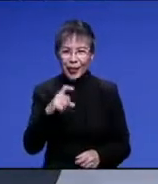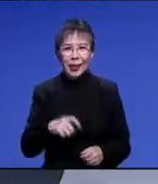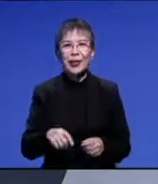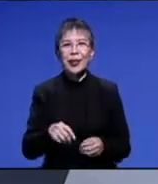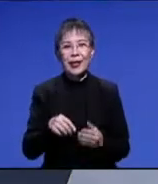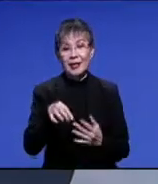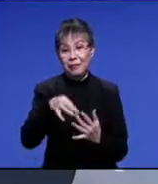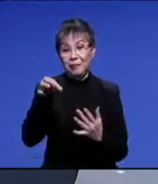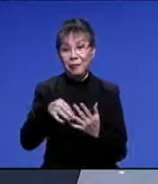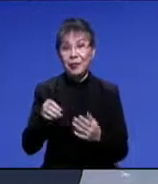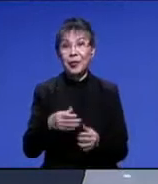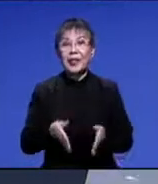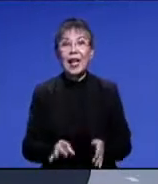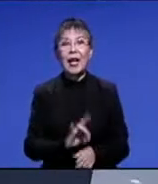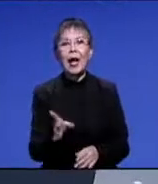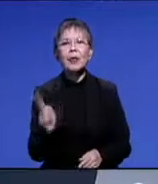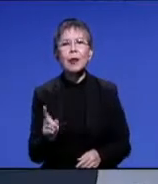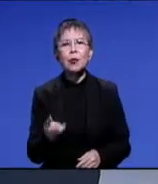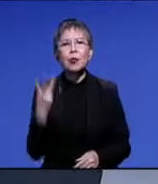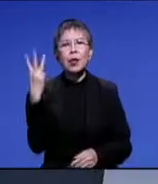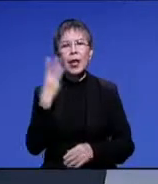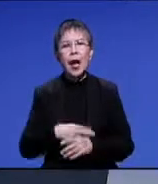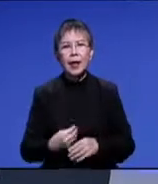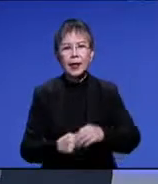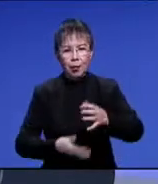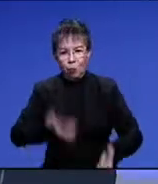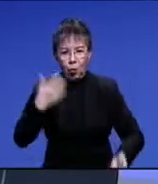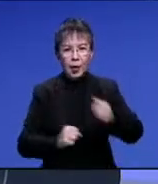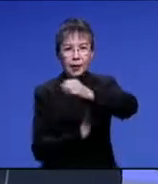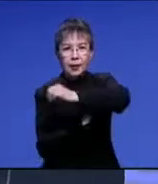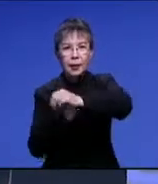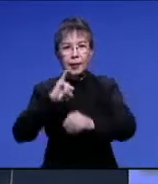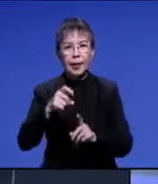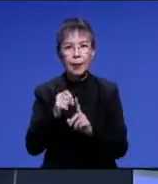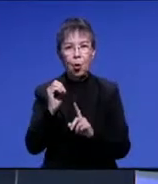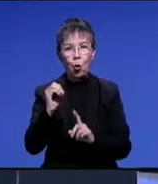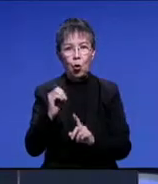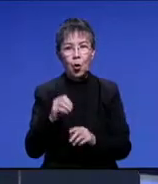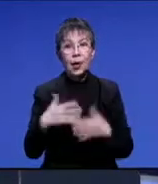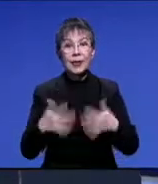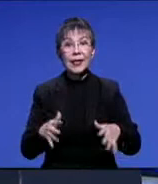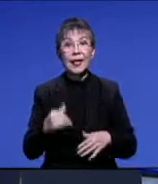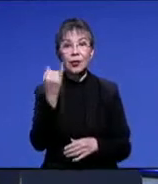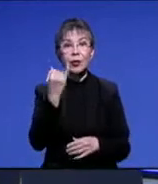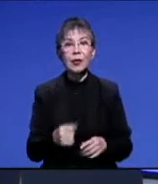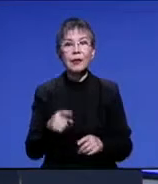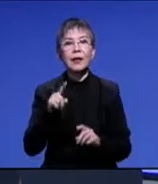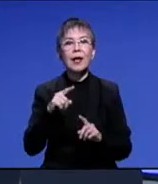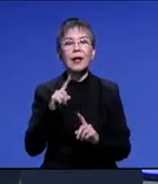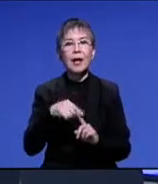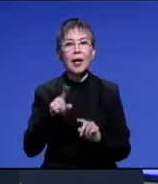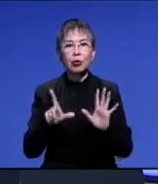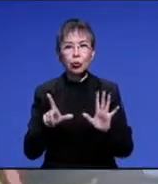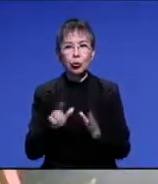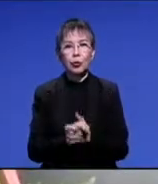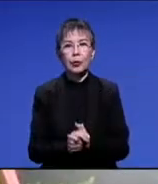hari ini ada pembongkaran JPO. Dan selama pembongkaran yang berakhir 7 April nanti, petugas terkait melakukan pengalihan arus lalu